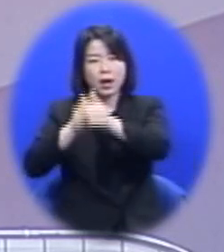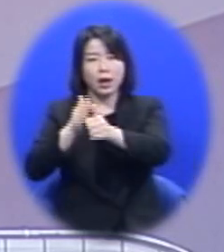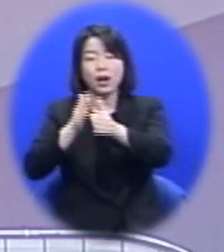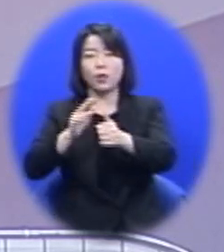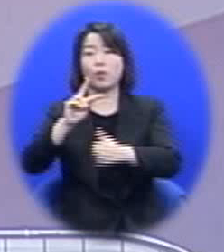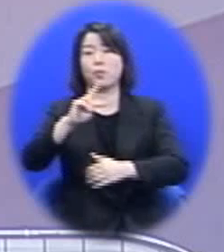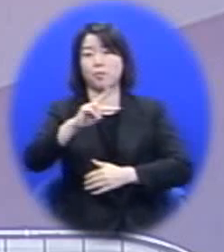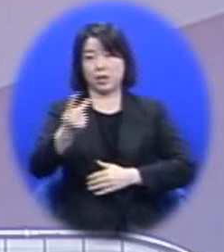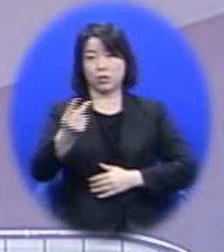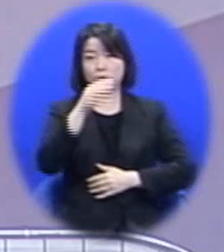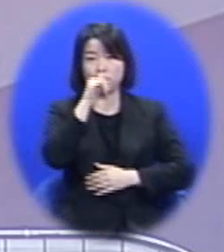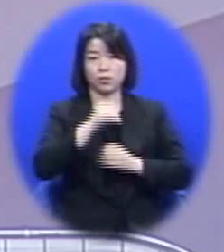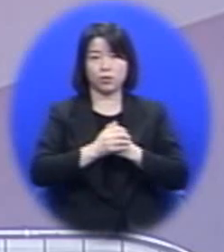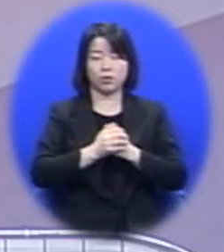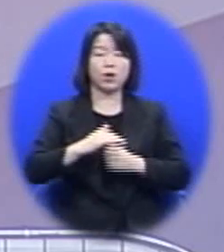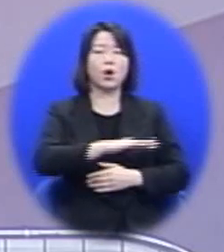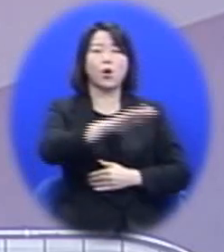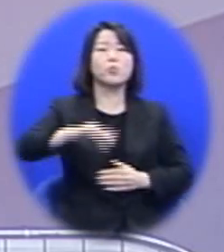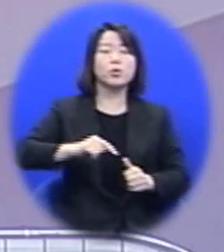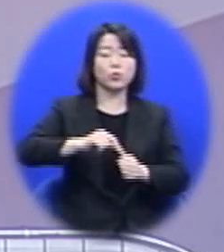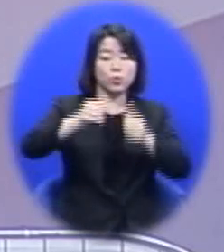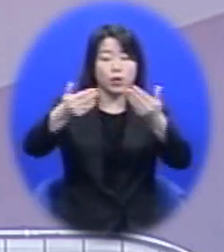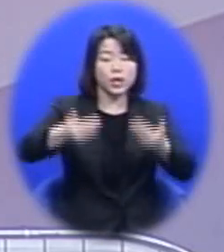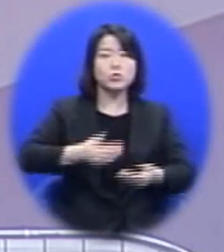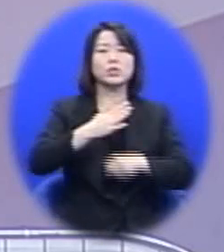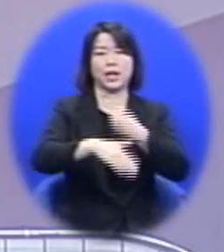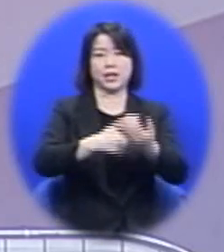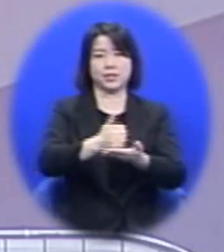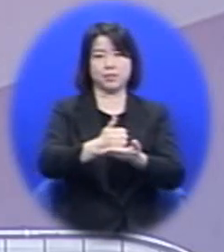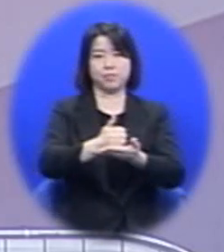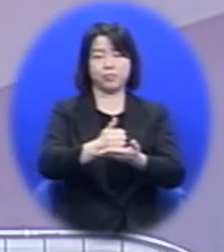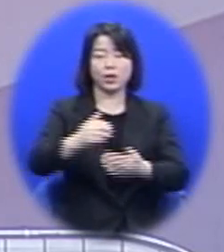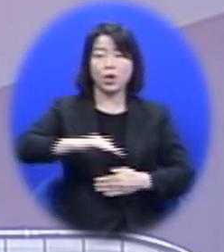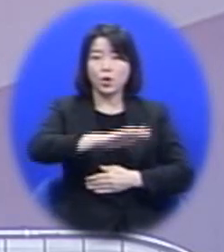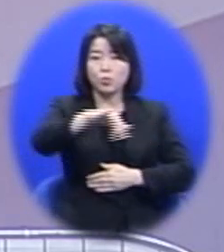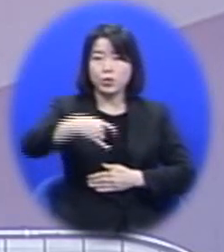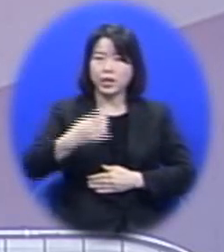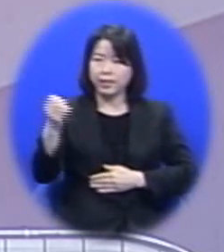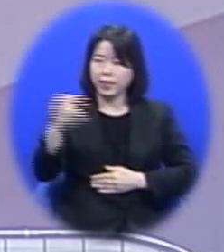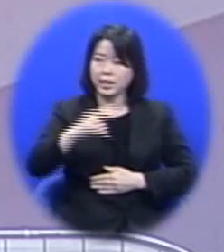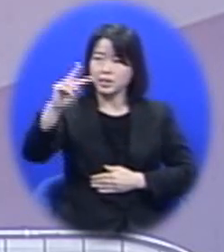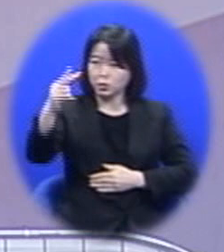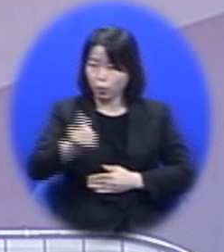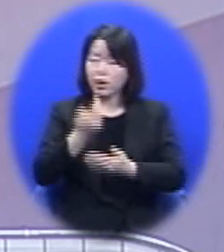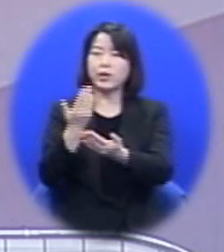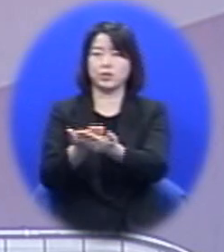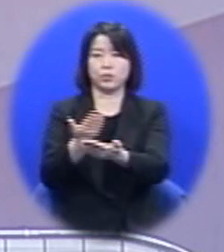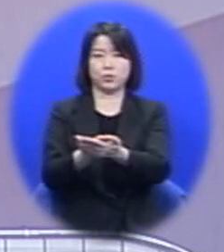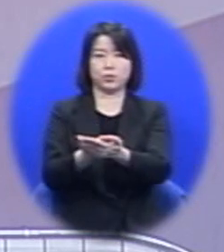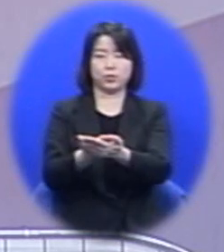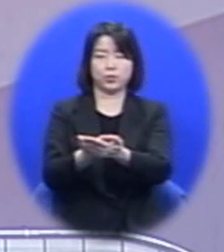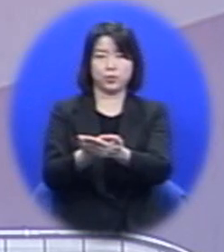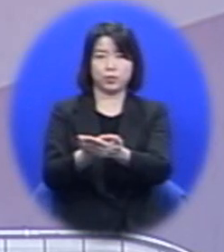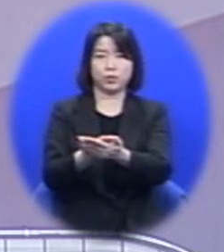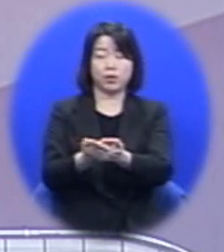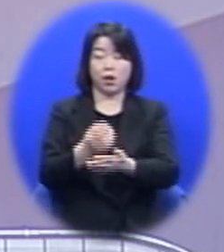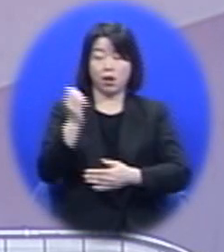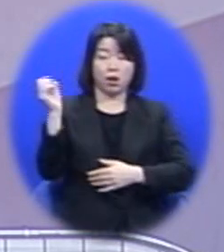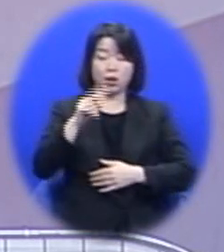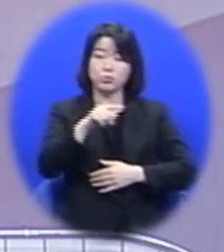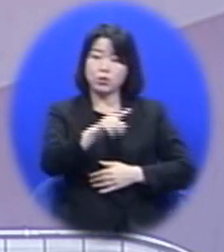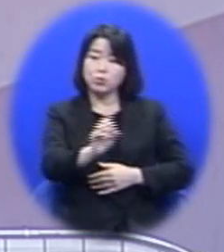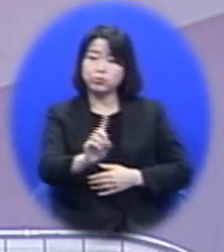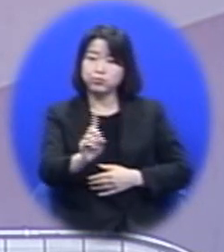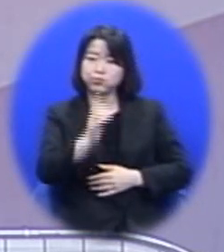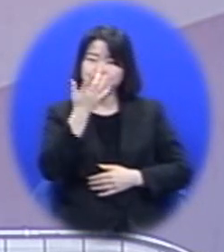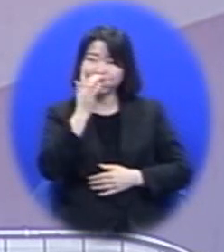4절에 보면 우리를 구원해 주신 하나님, 우리에게 다시 돌아와 주십시오. 근데 갑자기 이게